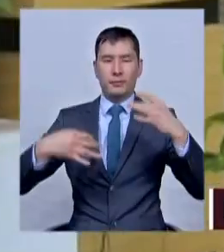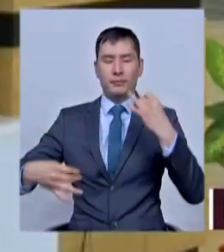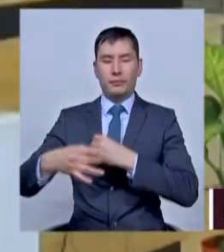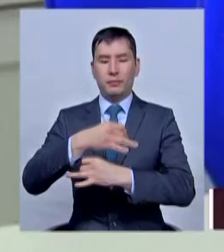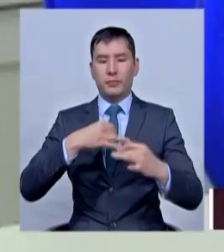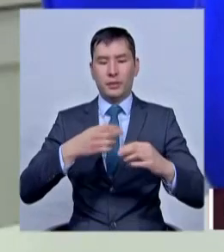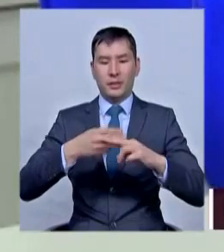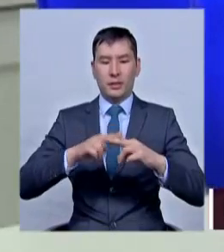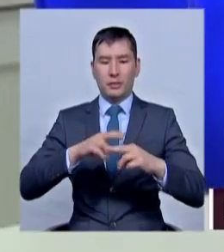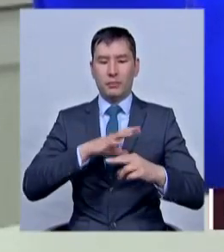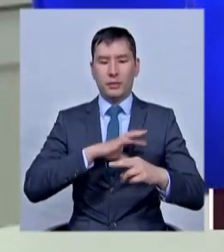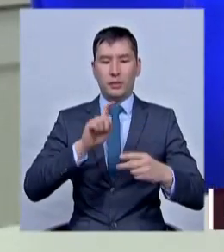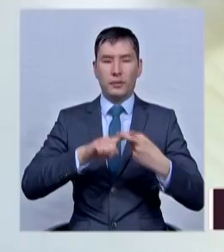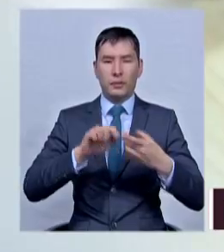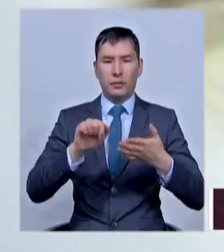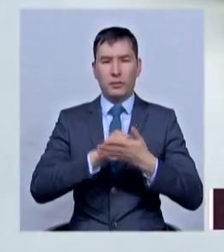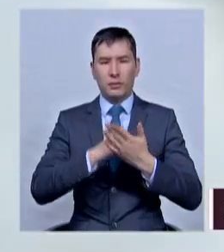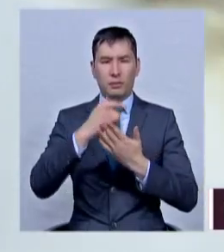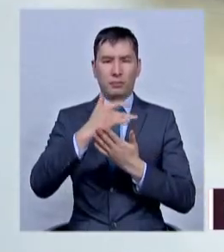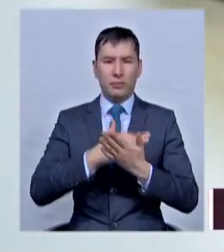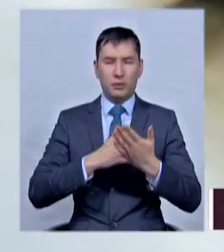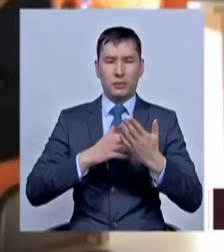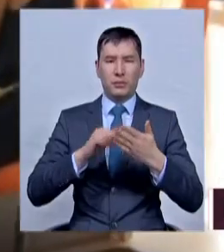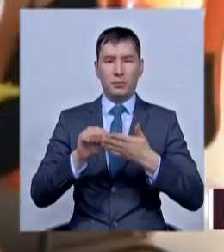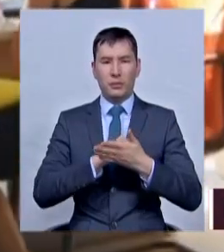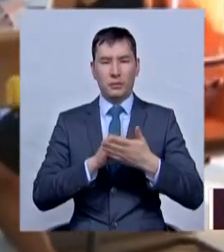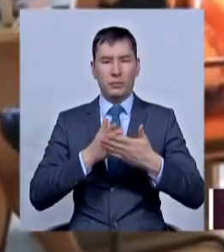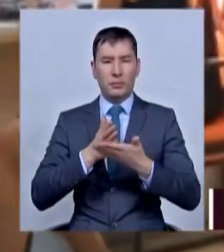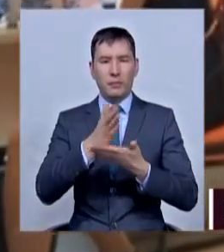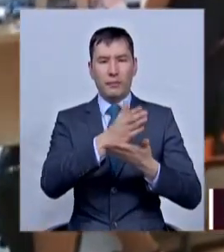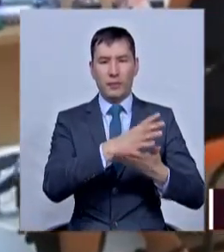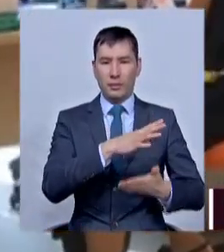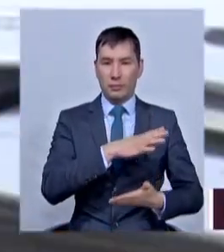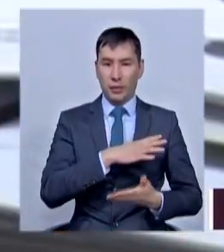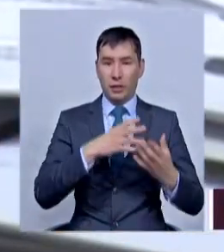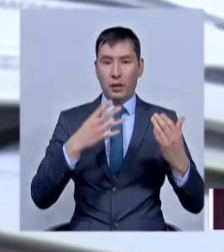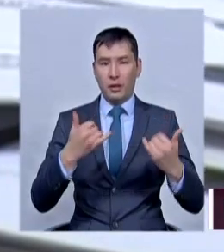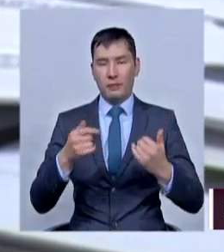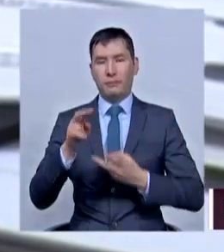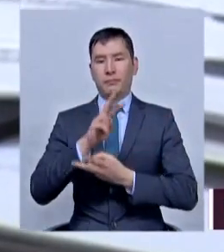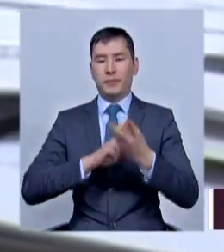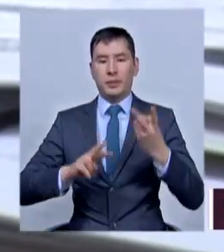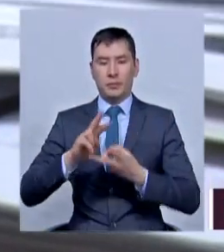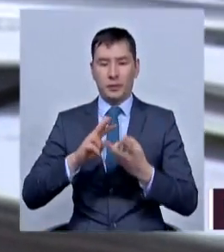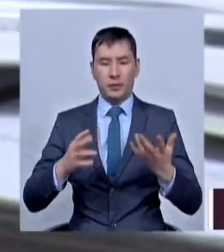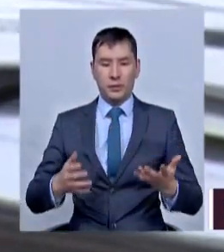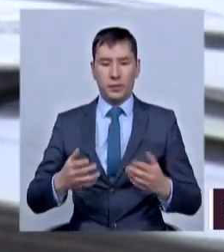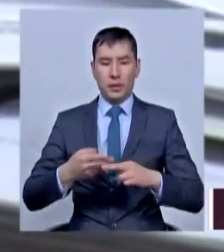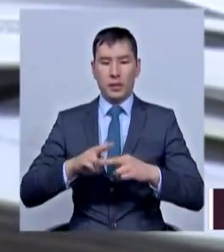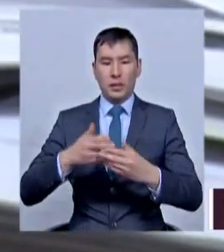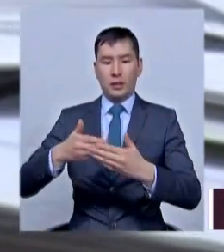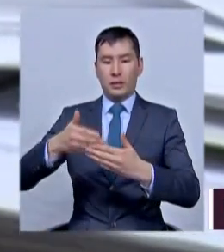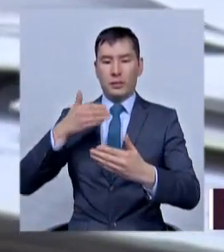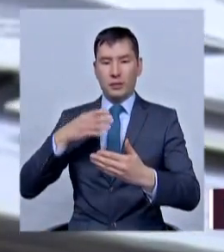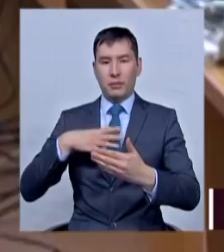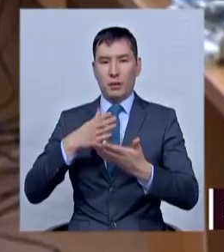дейін азаматтар қажетті құжаттарымен қағаз түрінде мемлекеттік корпорацияға жүгінетін және алдын ала сол құжаттарды алу үшін бірнеше